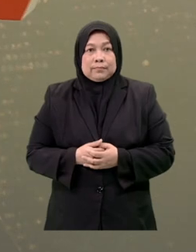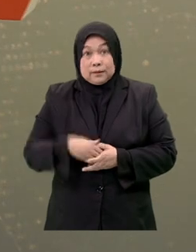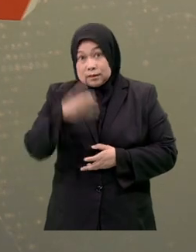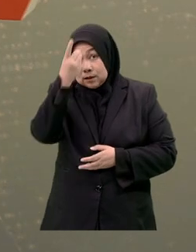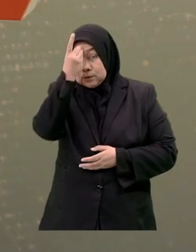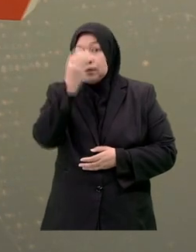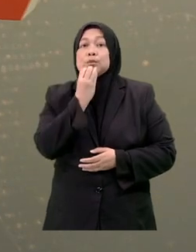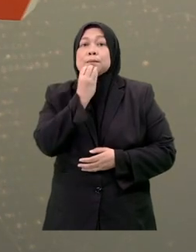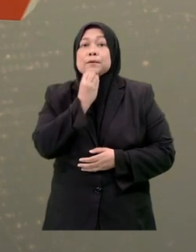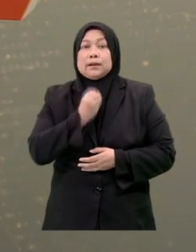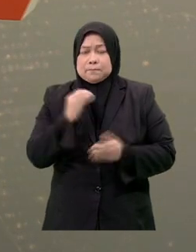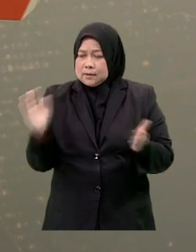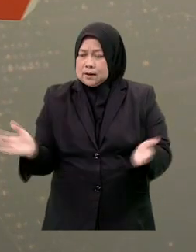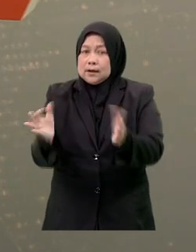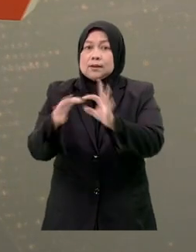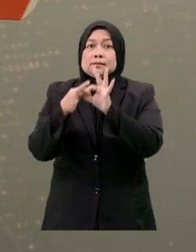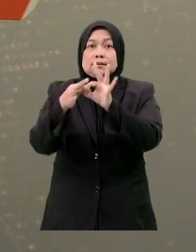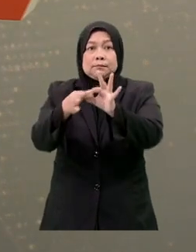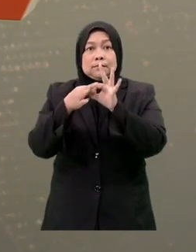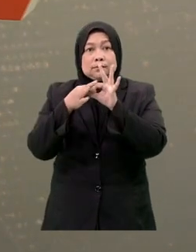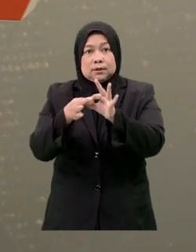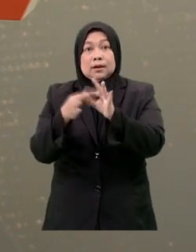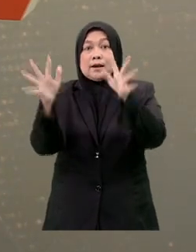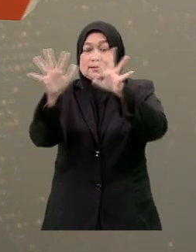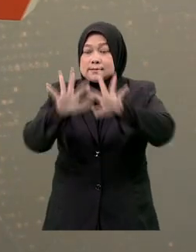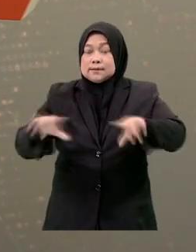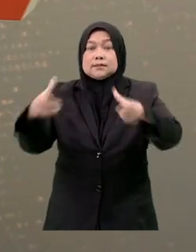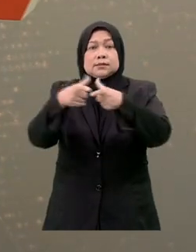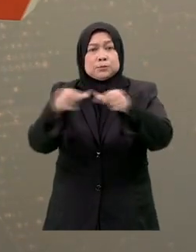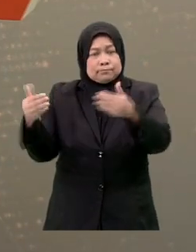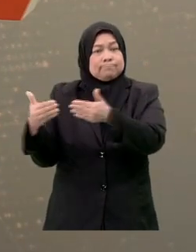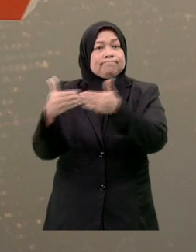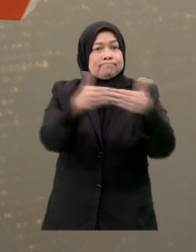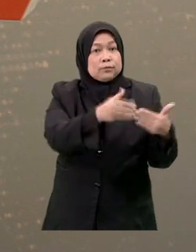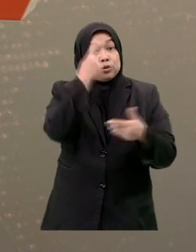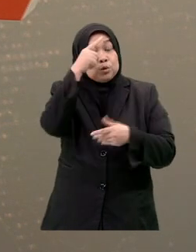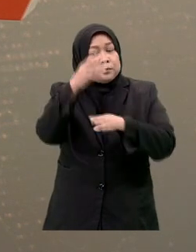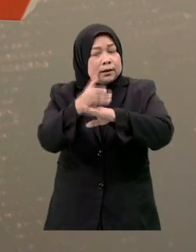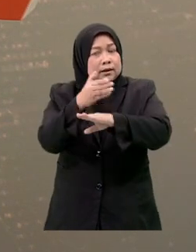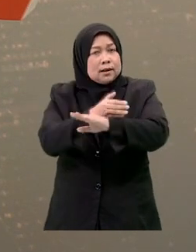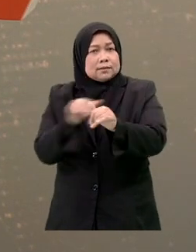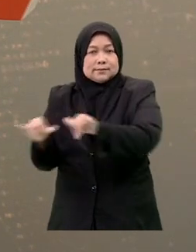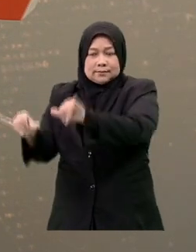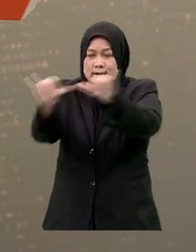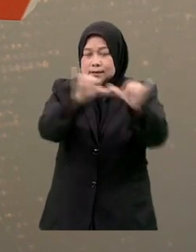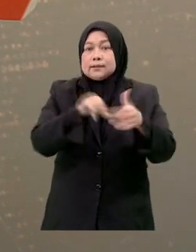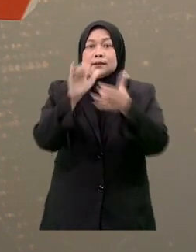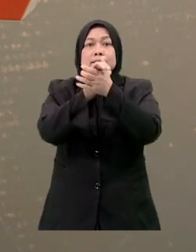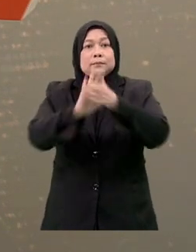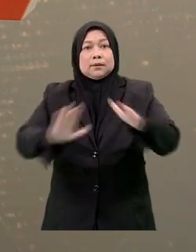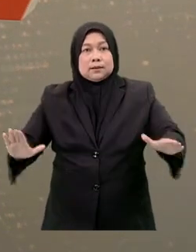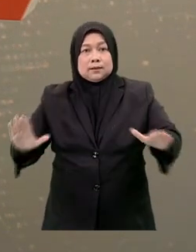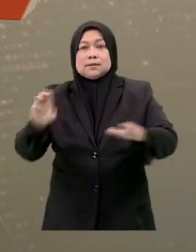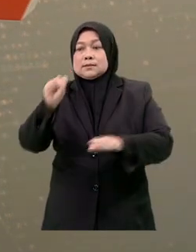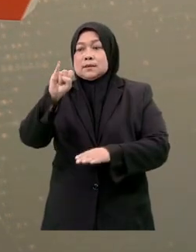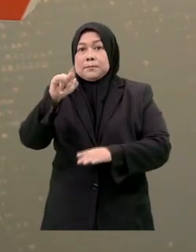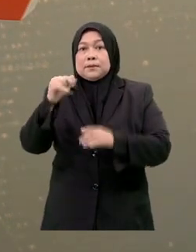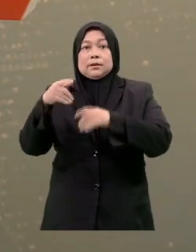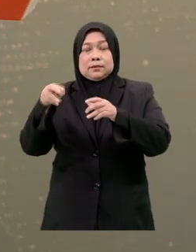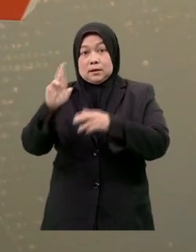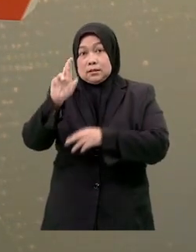Datuk Seri anar Ibrahim menggalakkan kerjasama ASEAN jepun diteruskan bagi meningkatkan lagi standard keselamatan siber di rantau